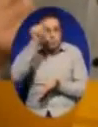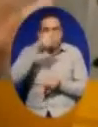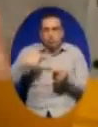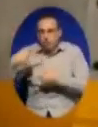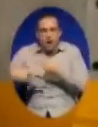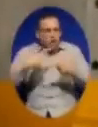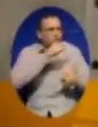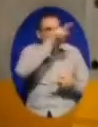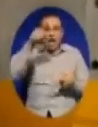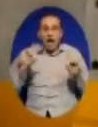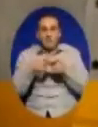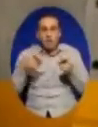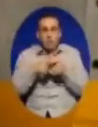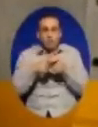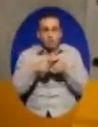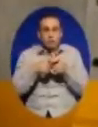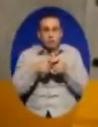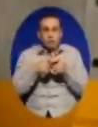רד, קומברס